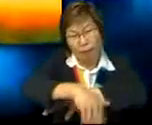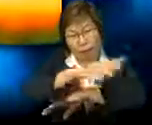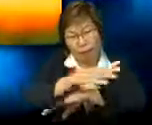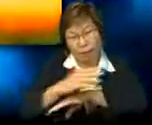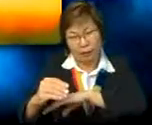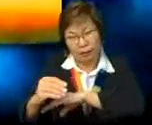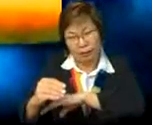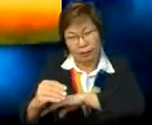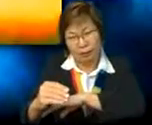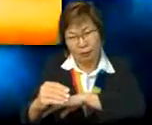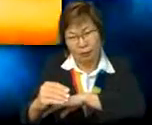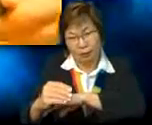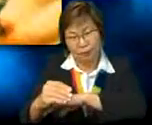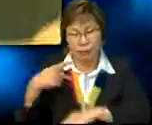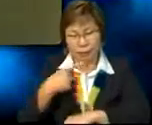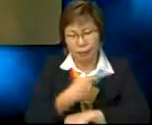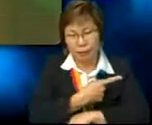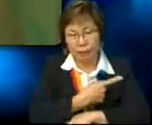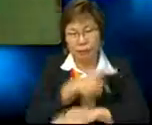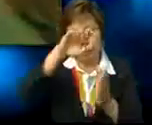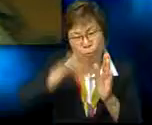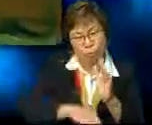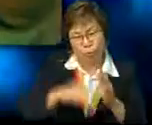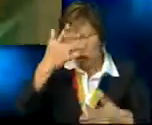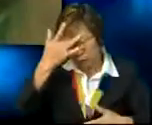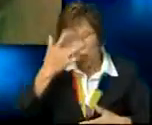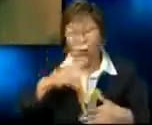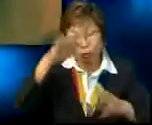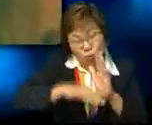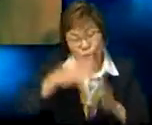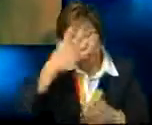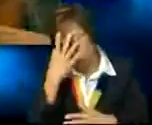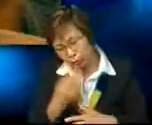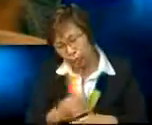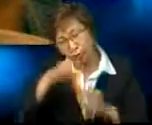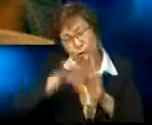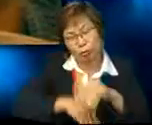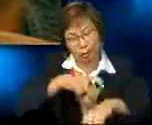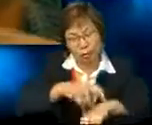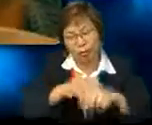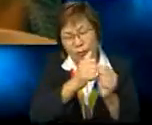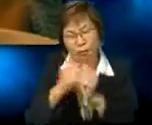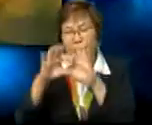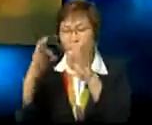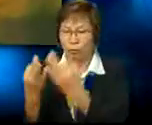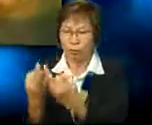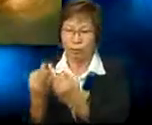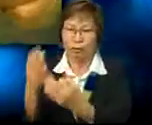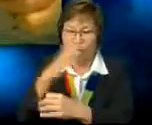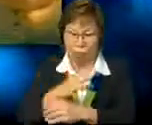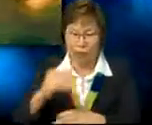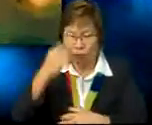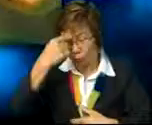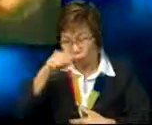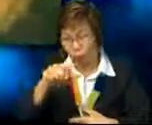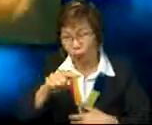dan kita kekurangan tidur dan juga kekurangan masa bersama keluarga dan